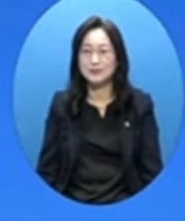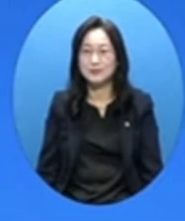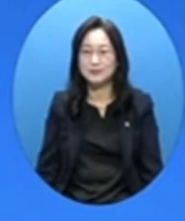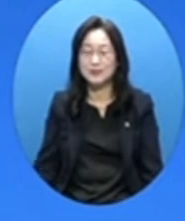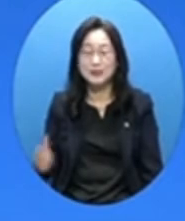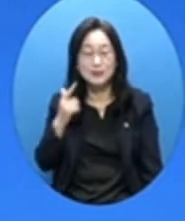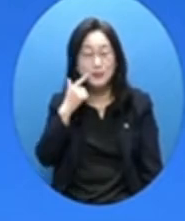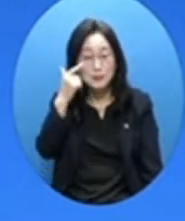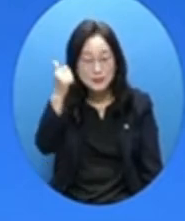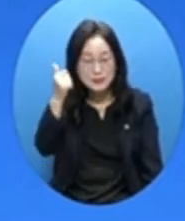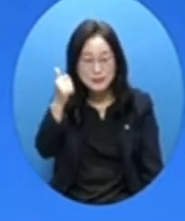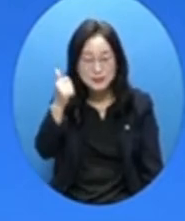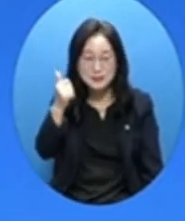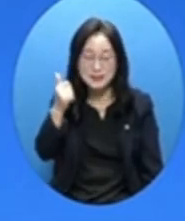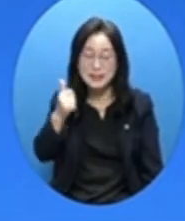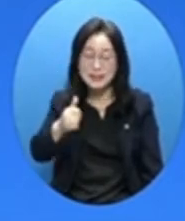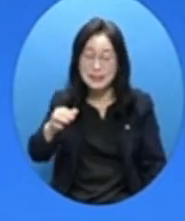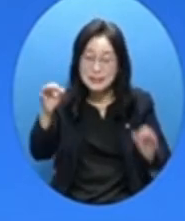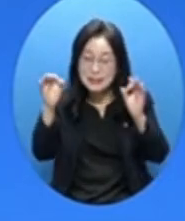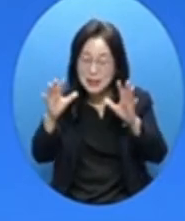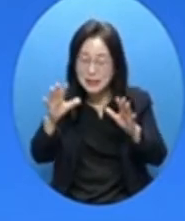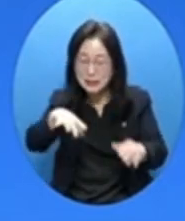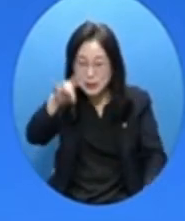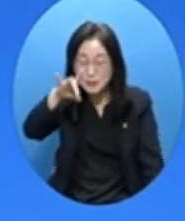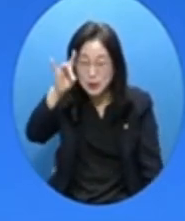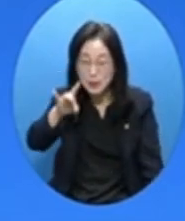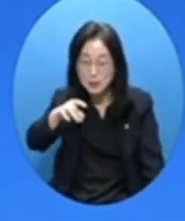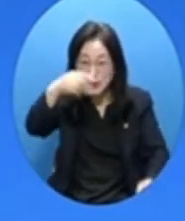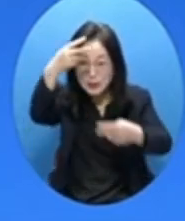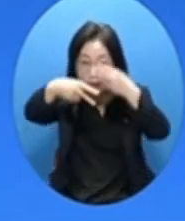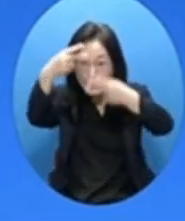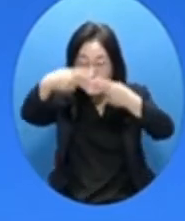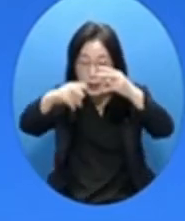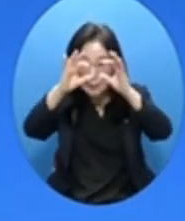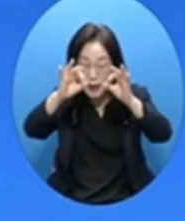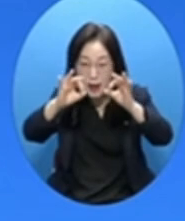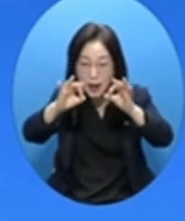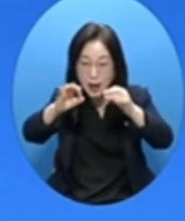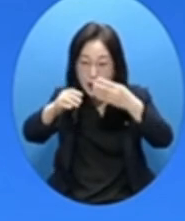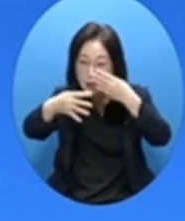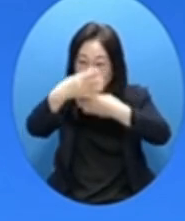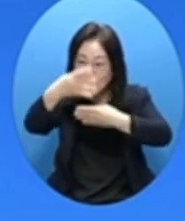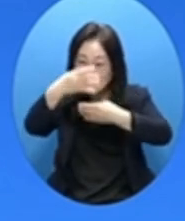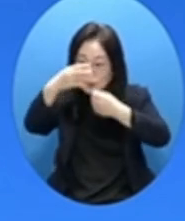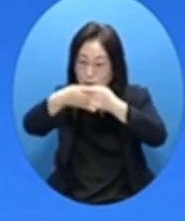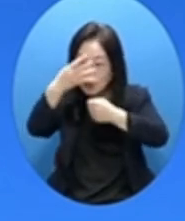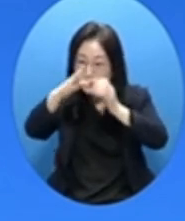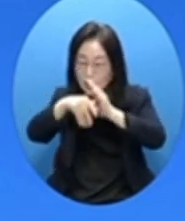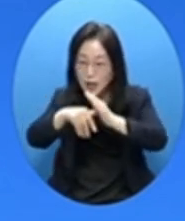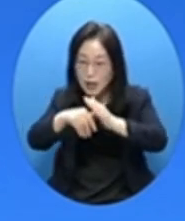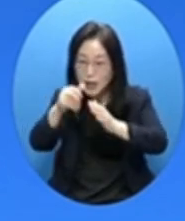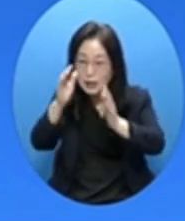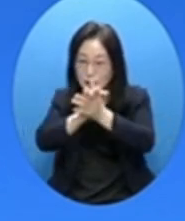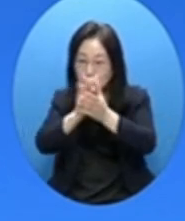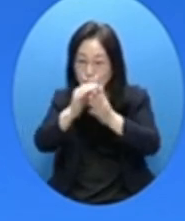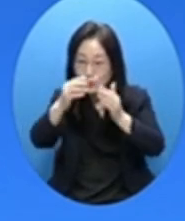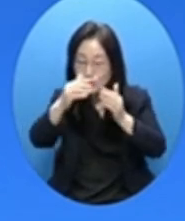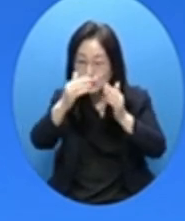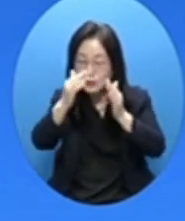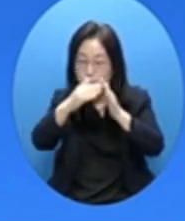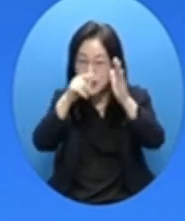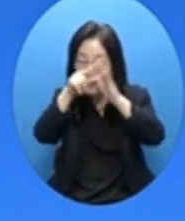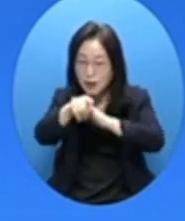제가 잠깐 오락 풀어볼 처음에 친구네 집에 가서 TV 본게 처음인데 그때